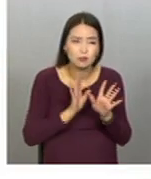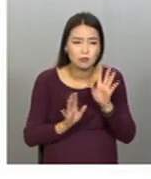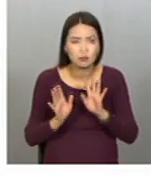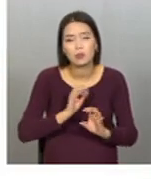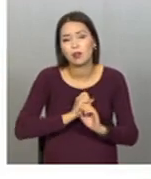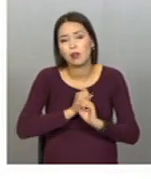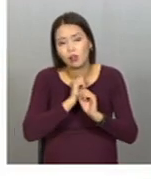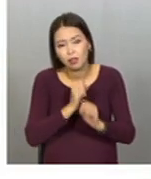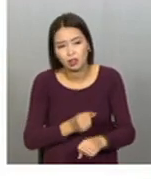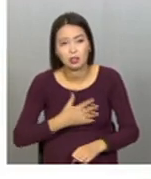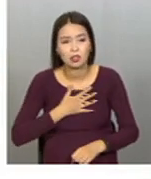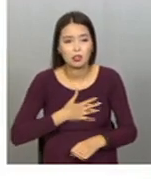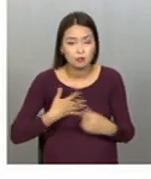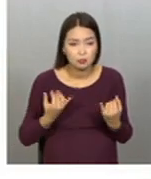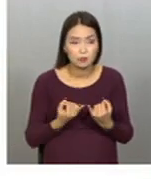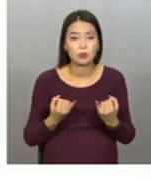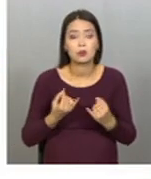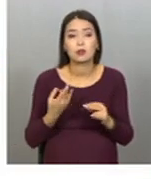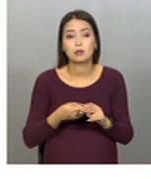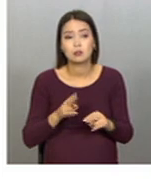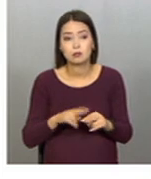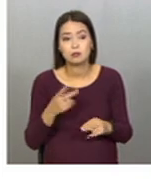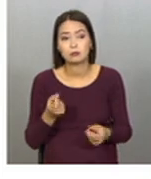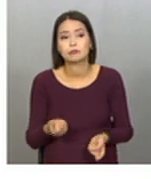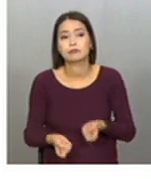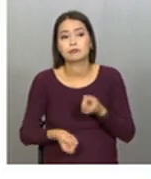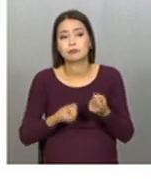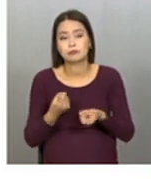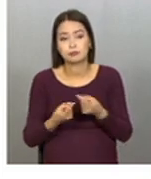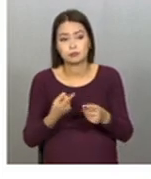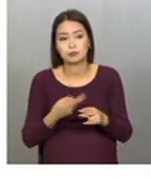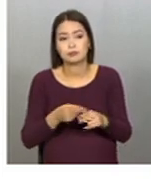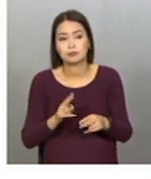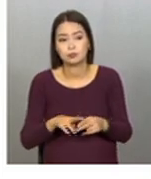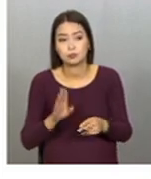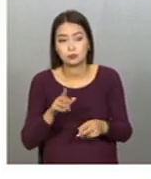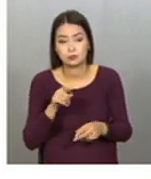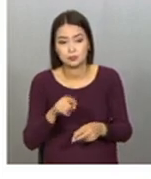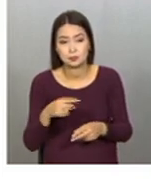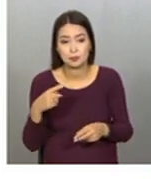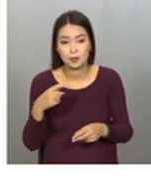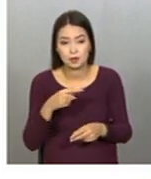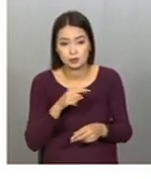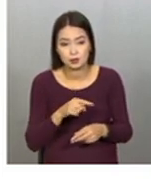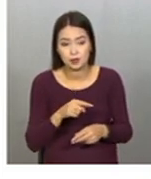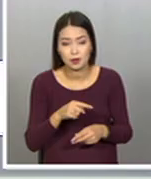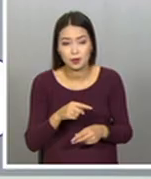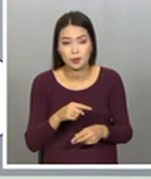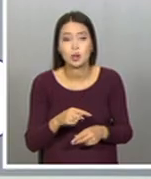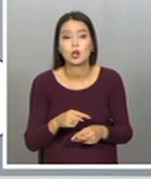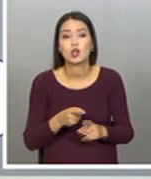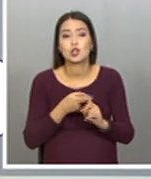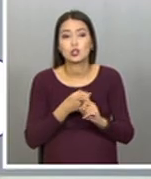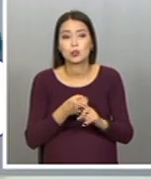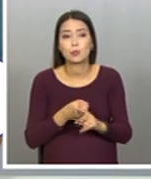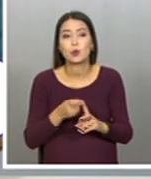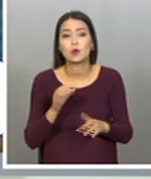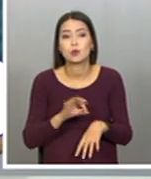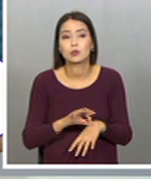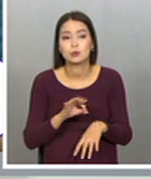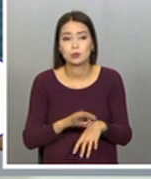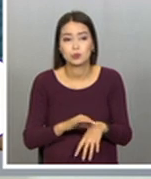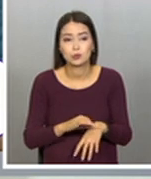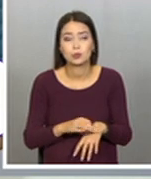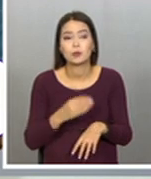сияқты ыңғайсыз ауру белгілері пайда болады. Бұл жұқпалы аурудың қоздырғыштарын